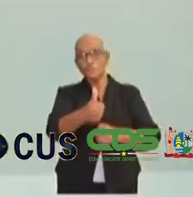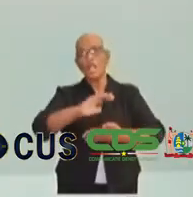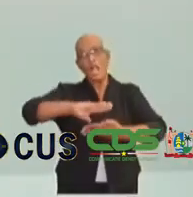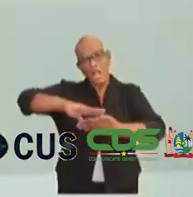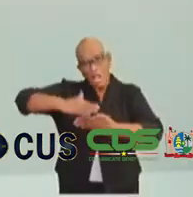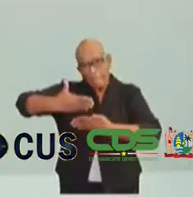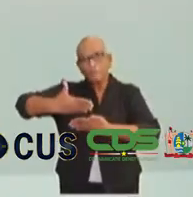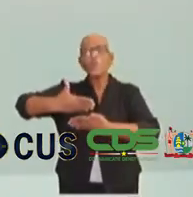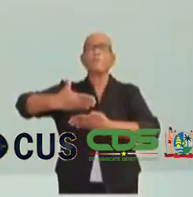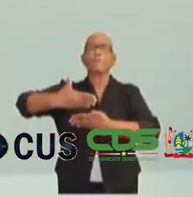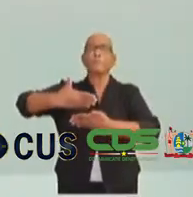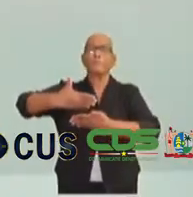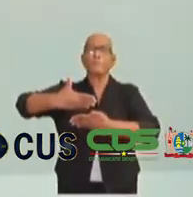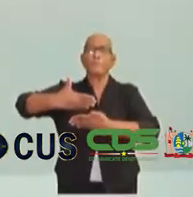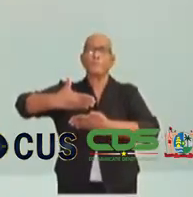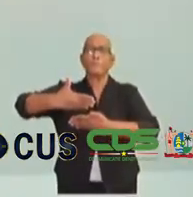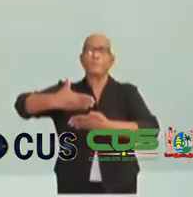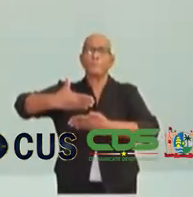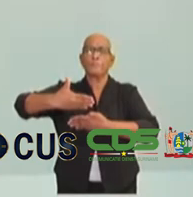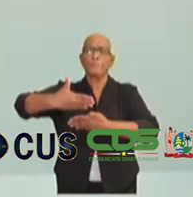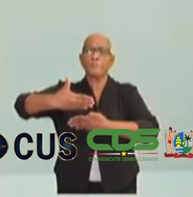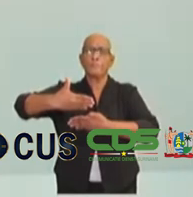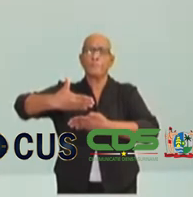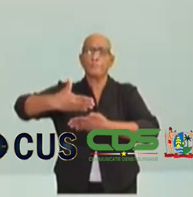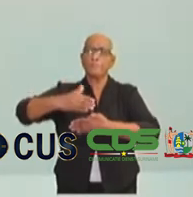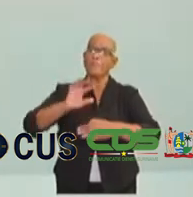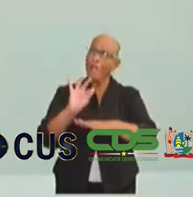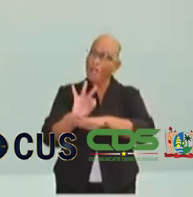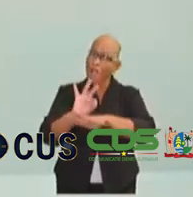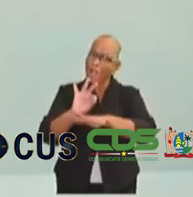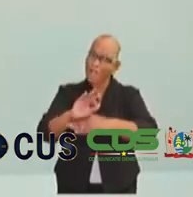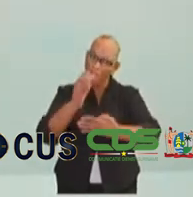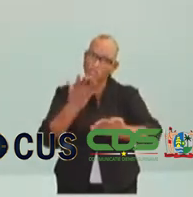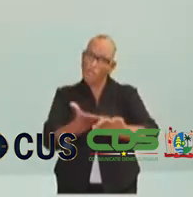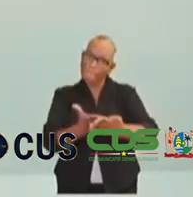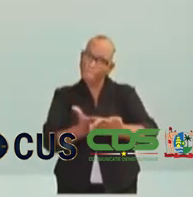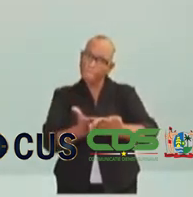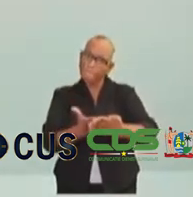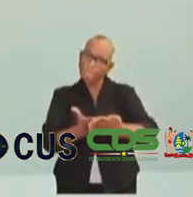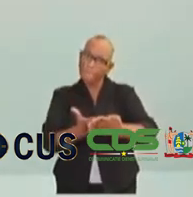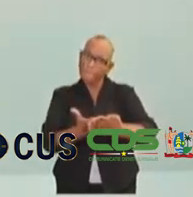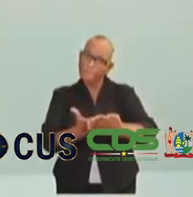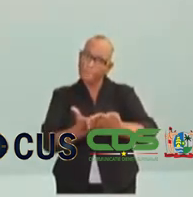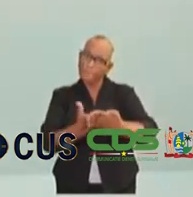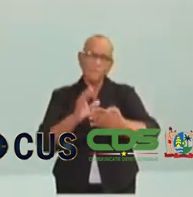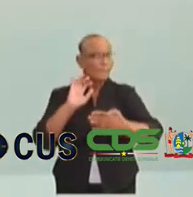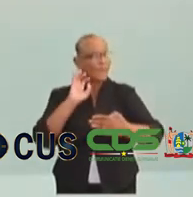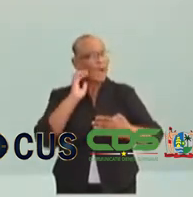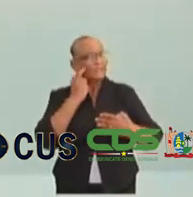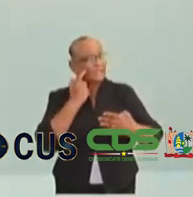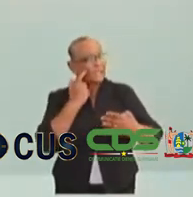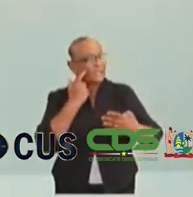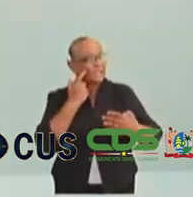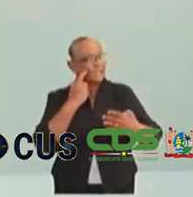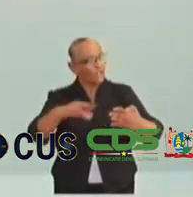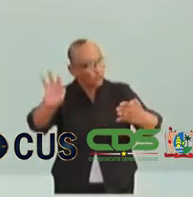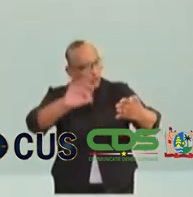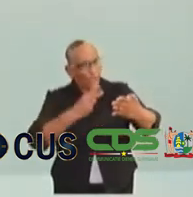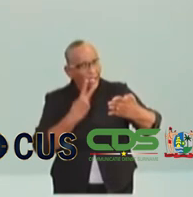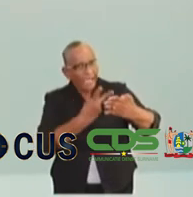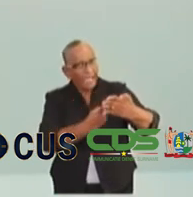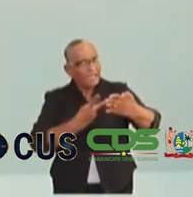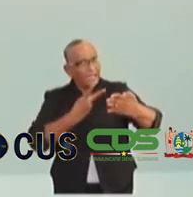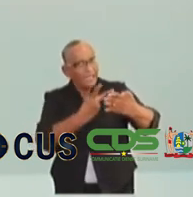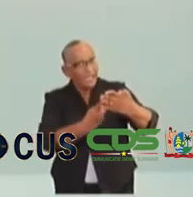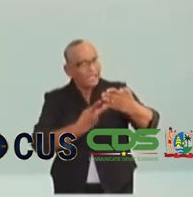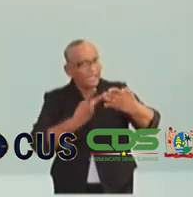laptops waarop de lessen worden geüpload, zodat ze elke keer kunnen terugvallen op